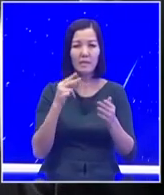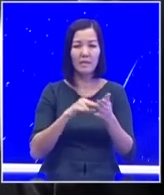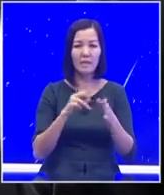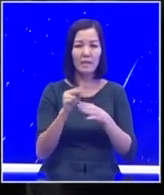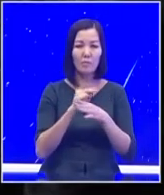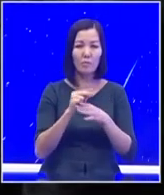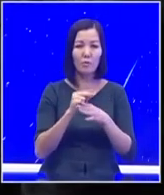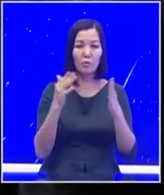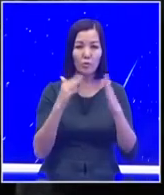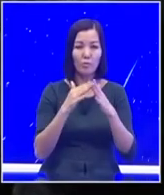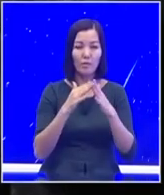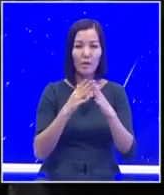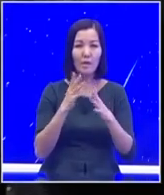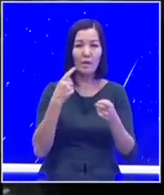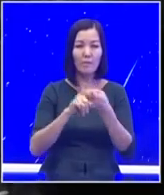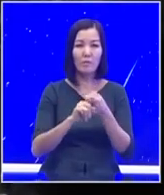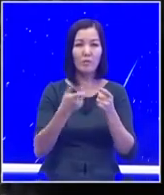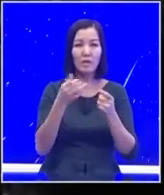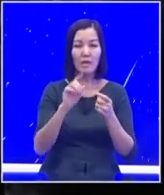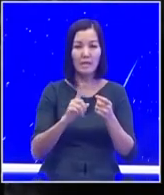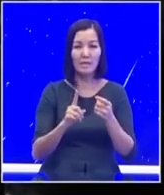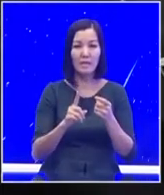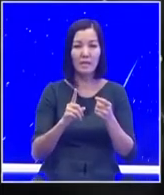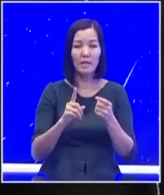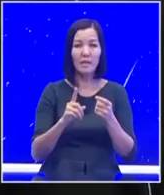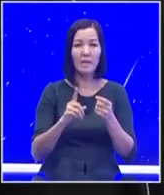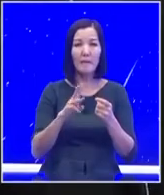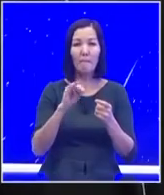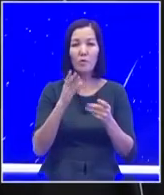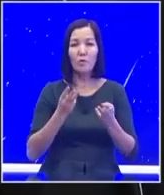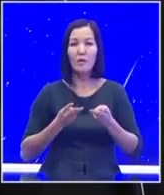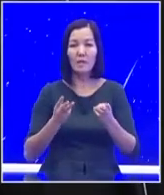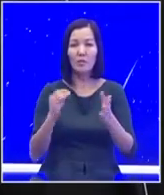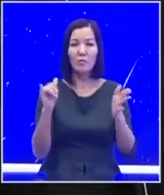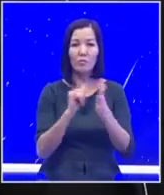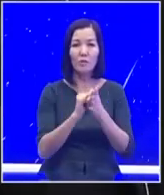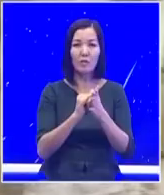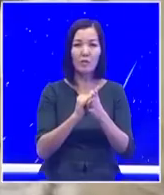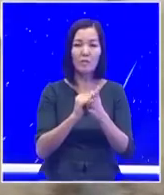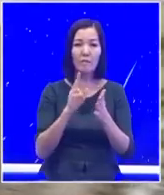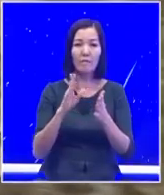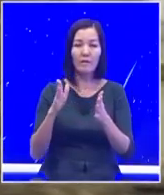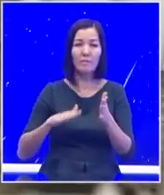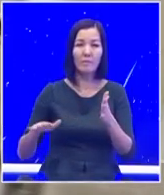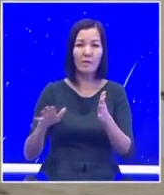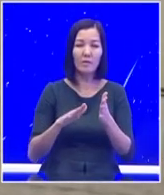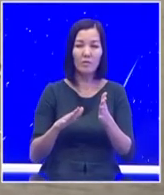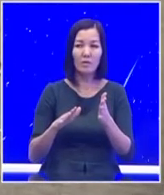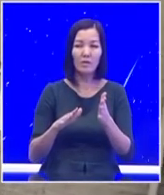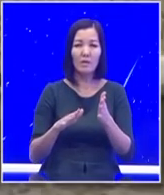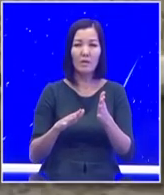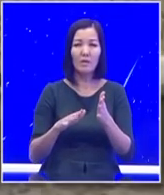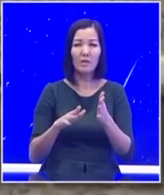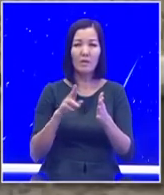ремонт дома, но и на подключение природного газа. К слову, блочно-модульные котельные установят как в микрорайонах Мелиоратор и Бозторгай в